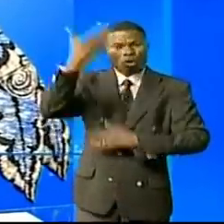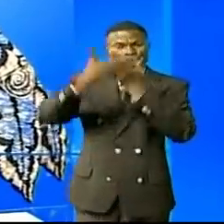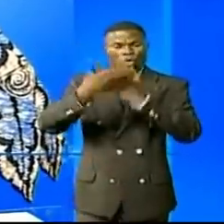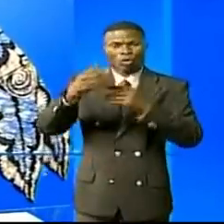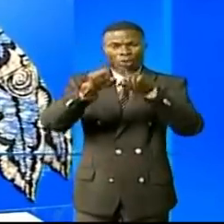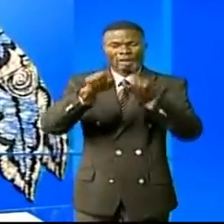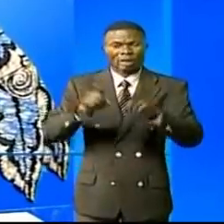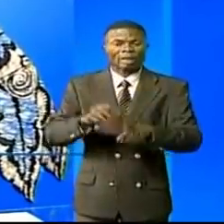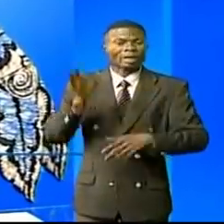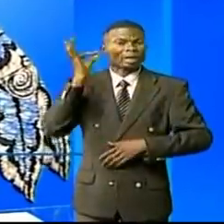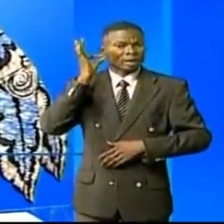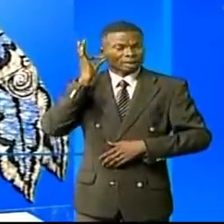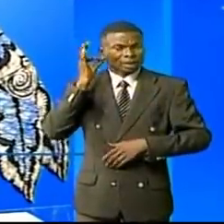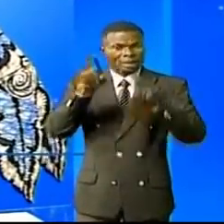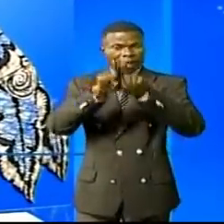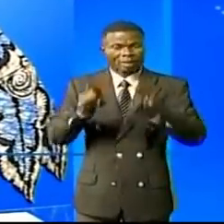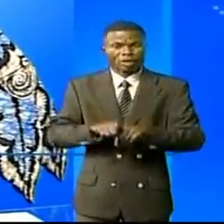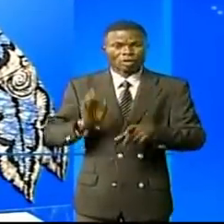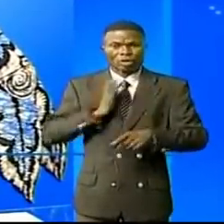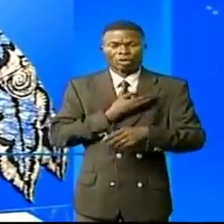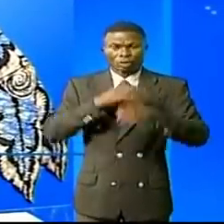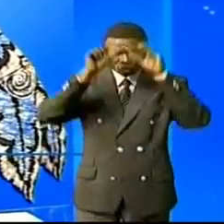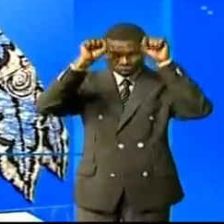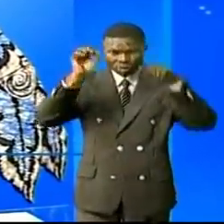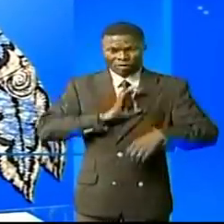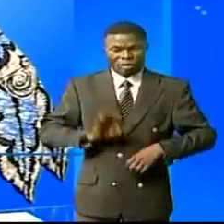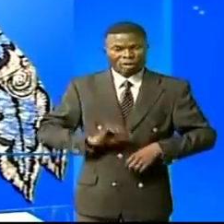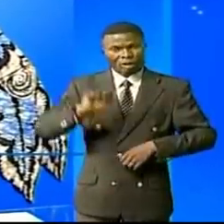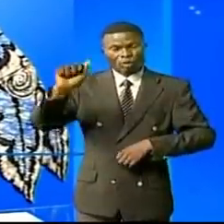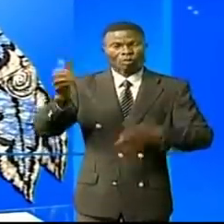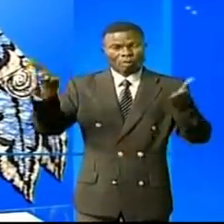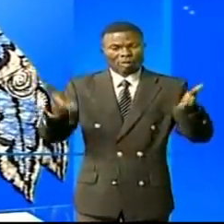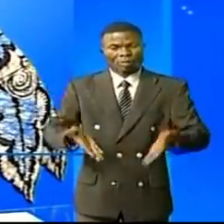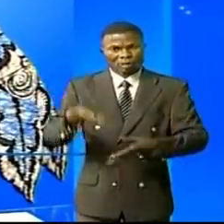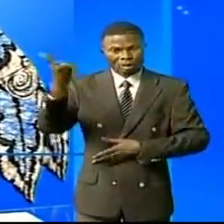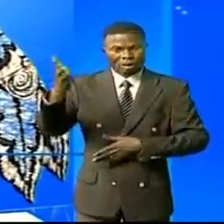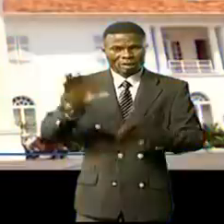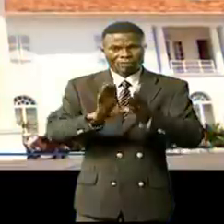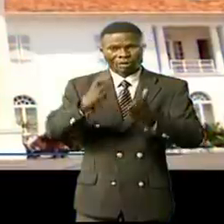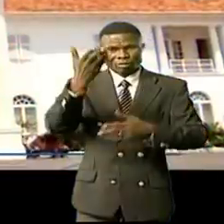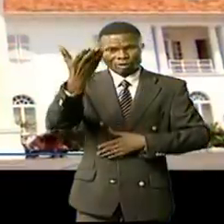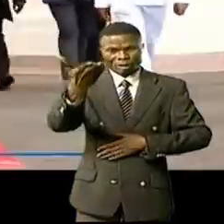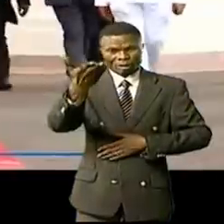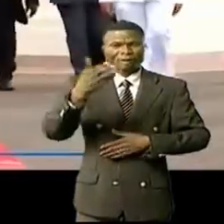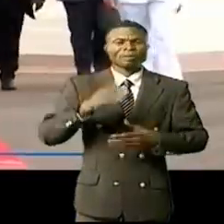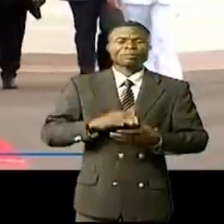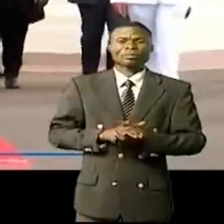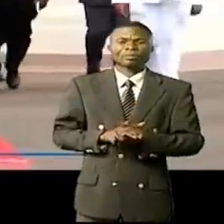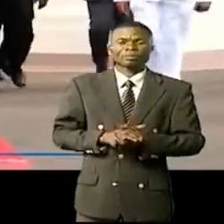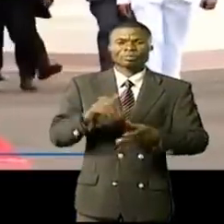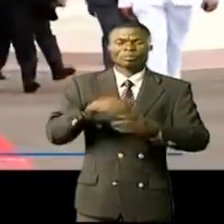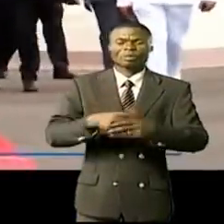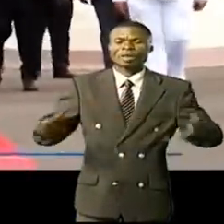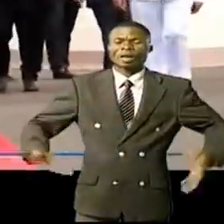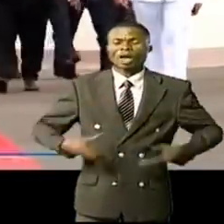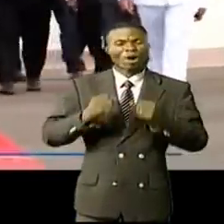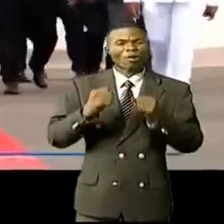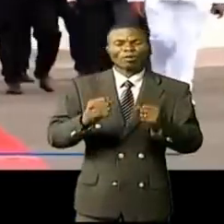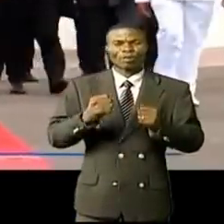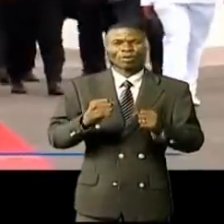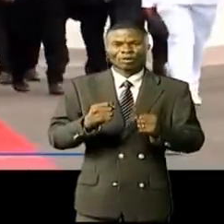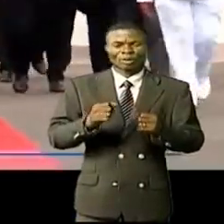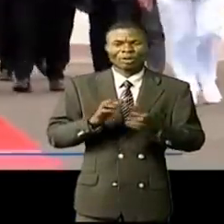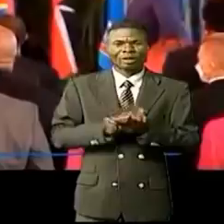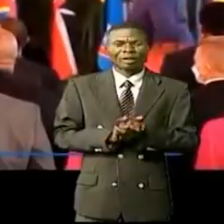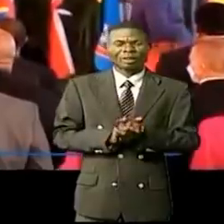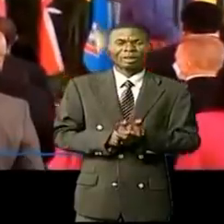naturellement celui de la République démocratique du Congo, Félix Antoine Tshisekedi Tshilombo. Regardez. C'est dans une ambiance solennelle au State House